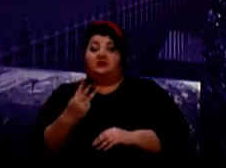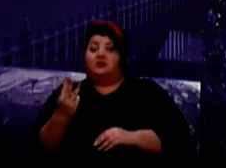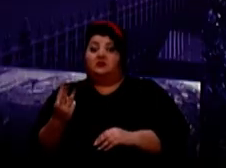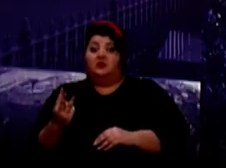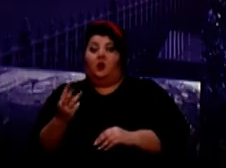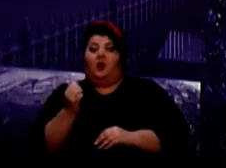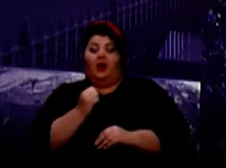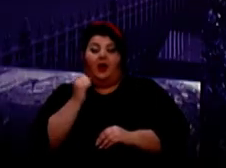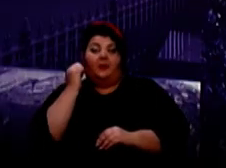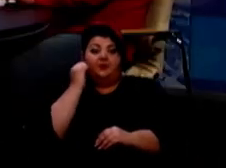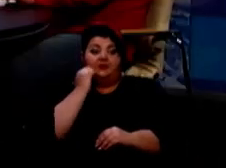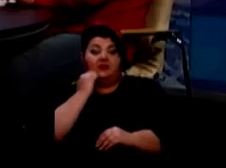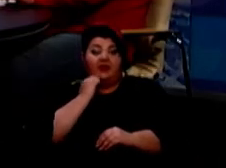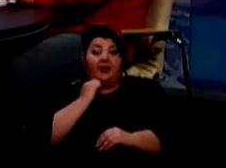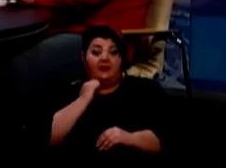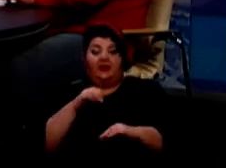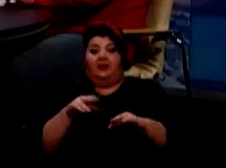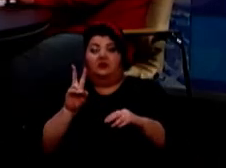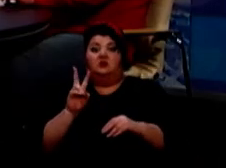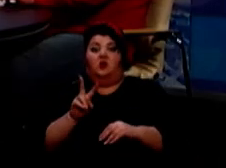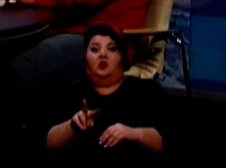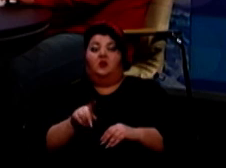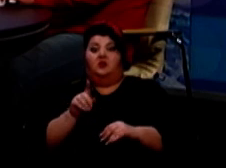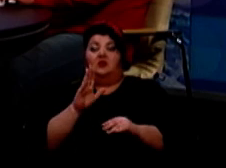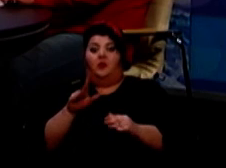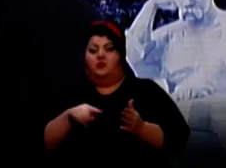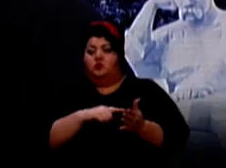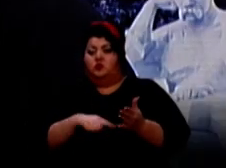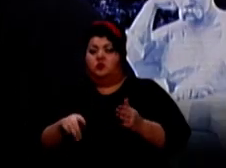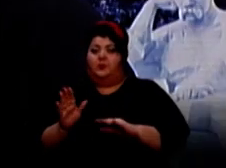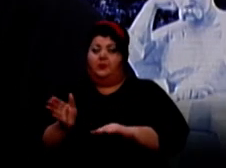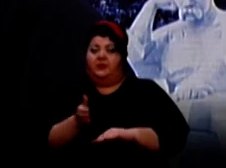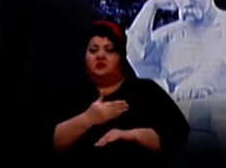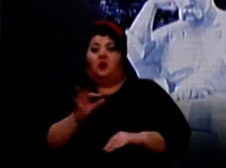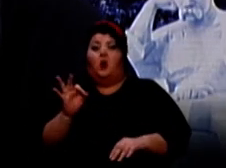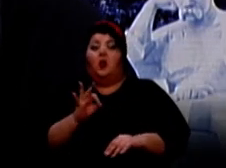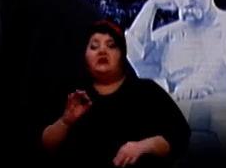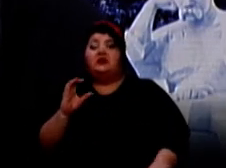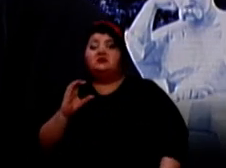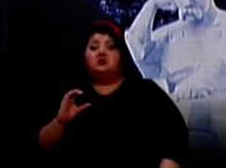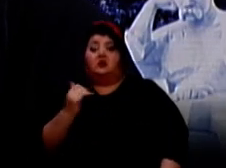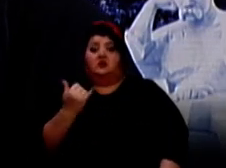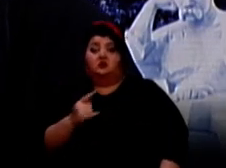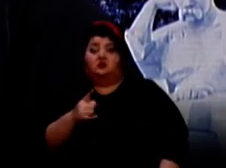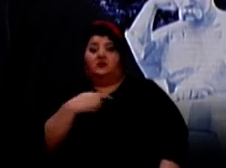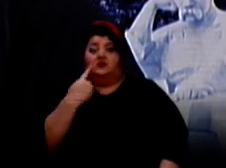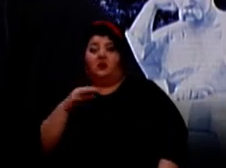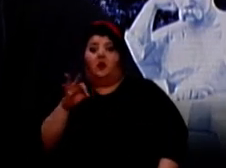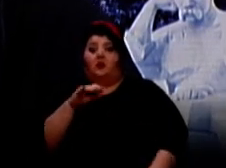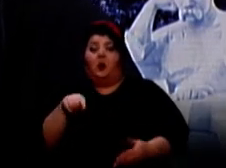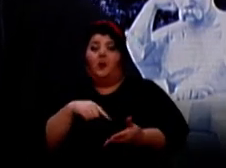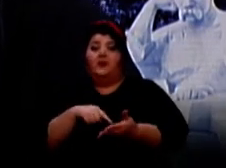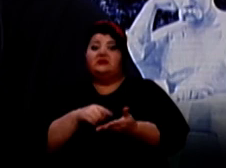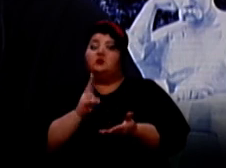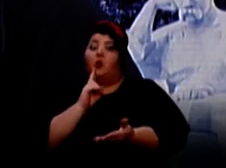старі чи 48, 48, а старі тролейбуси вони будуть списувати. Олександре Сергійовичу, ми тільки що говорили про місто